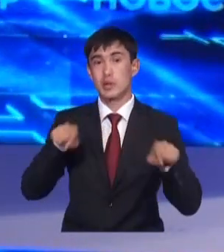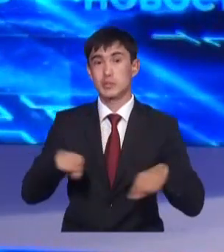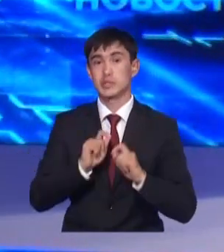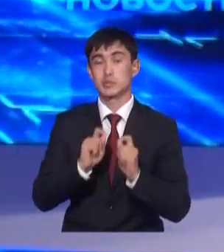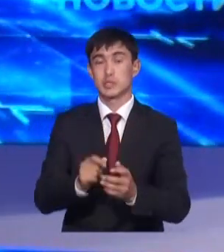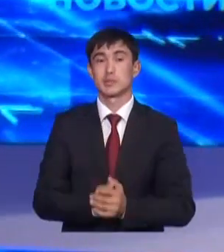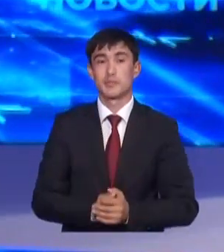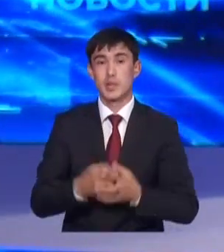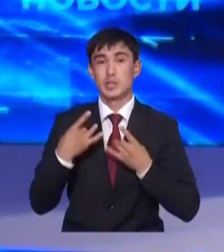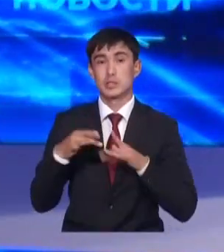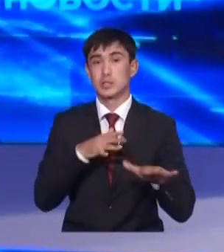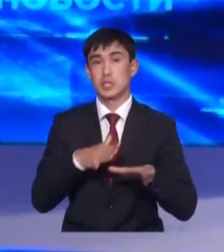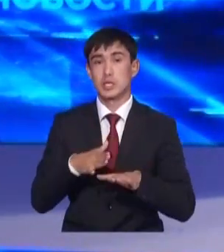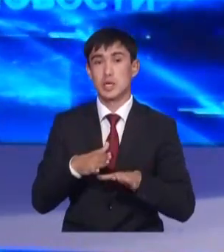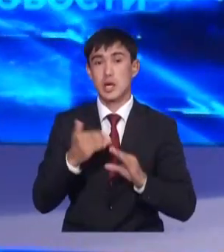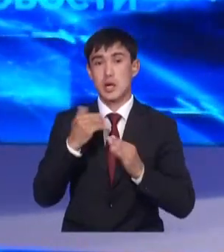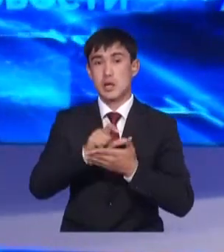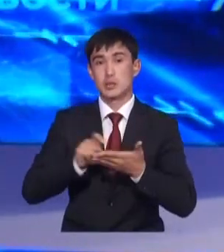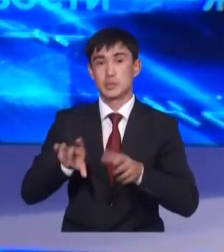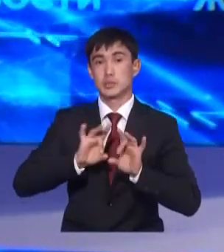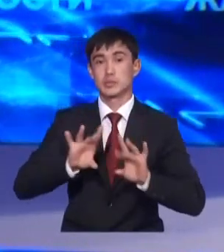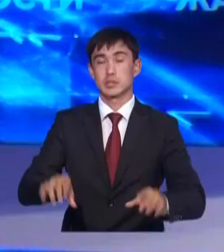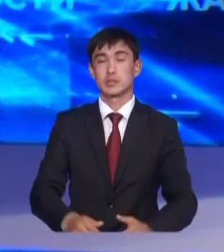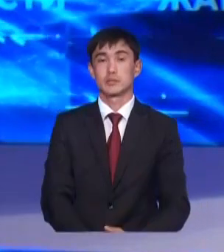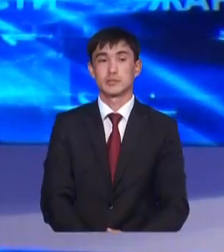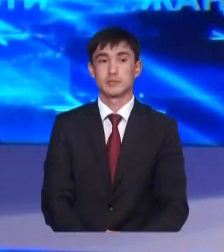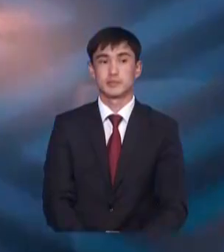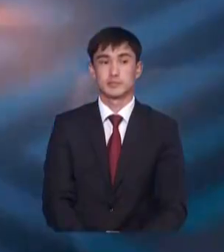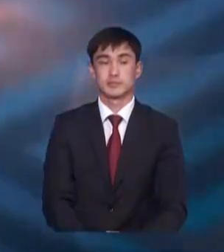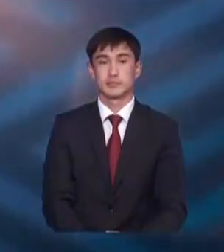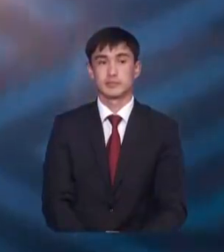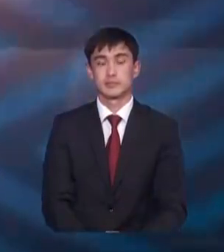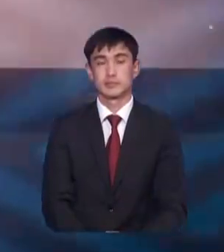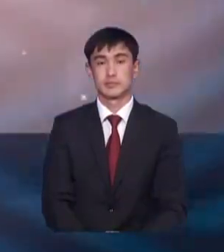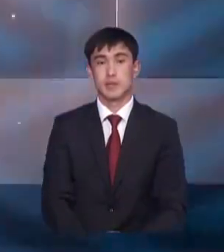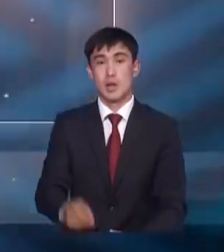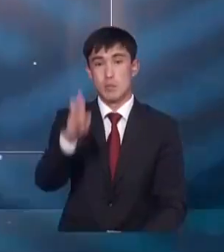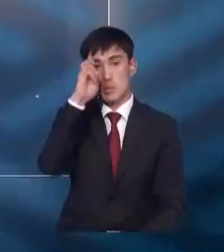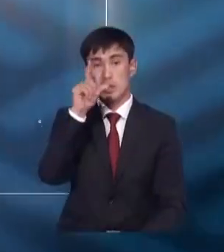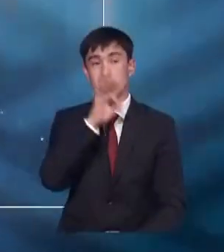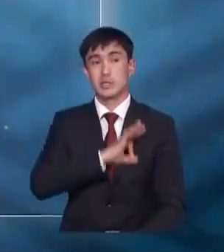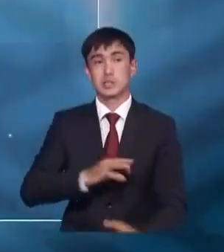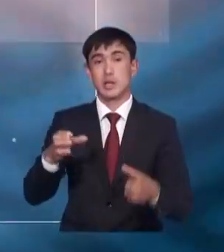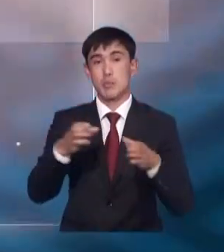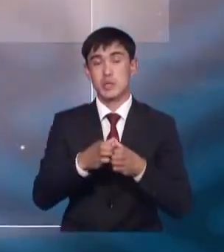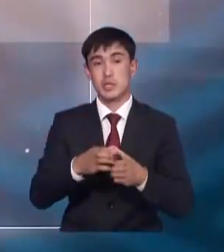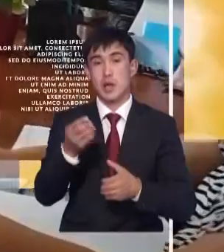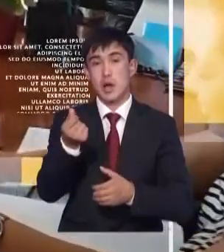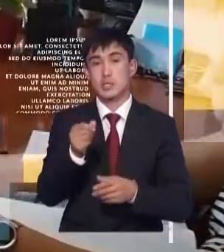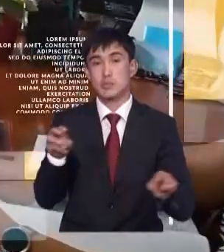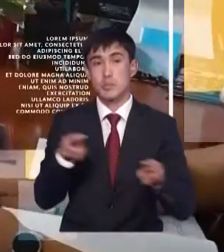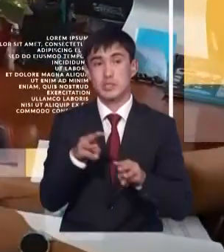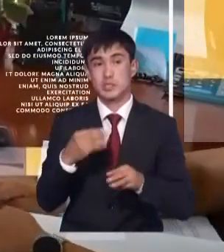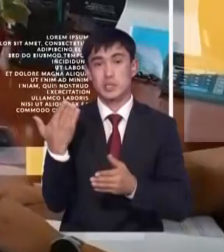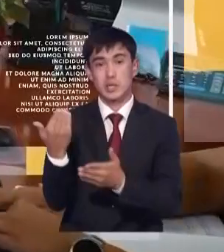грамотасы табысталды. Салтанатты шара жайлы әріптесім баяндайды. Мемлекеттік кірістер комитеті қаржы